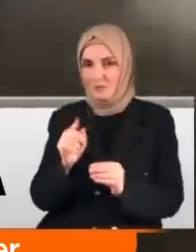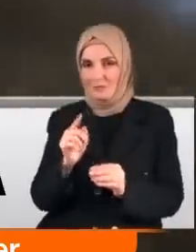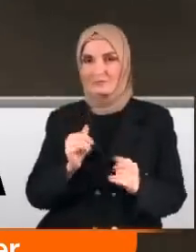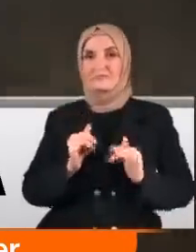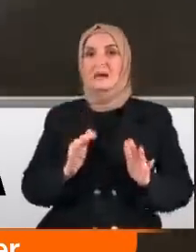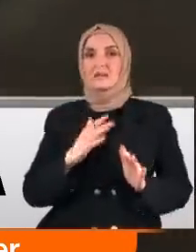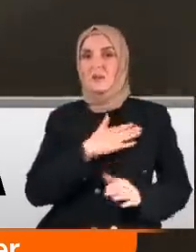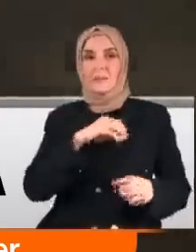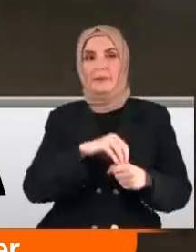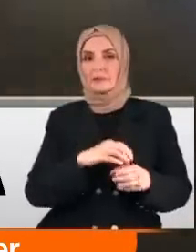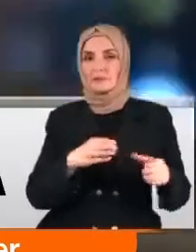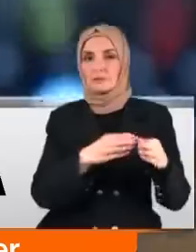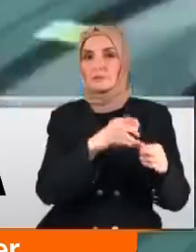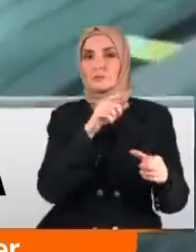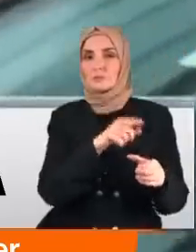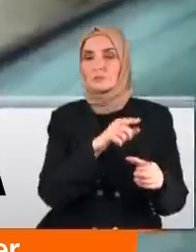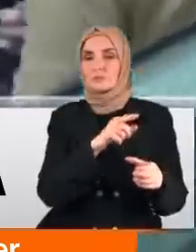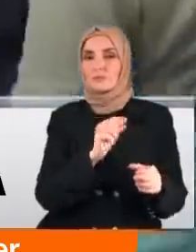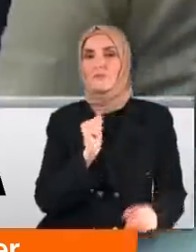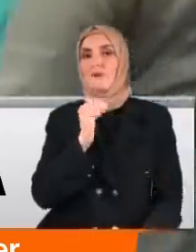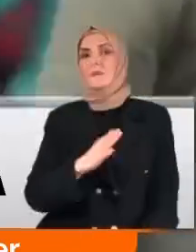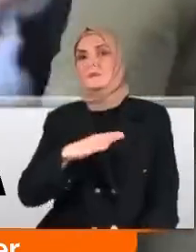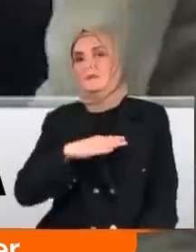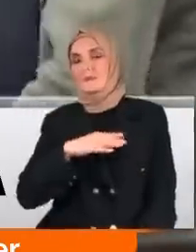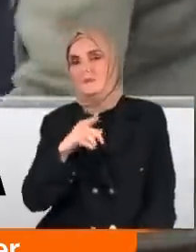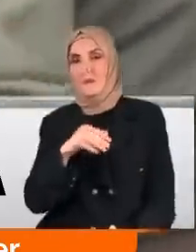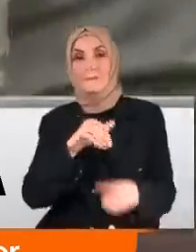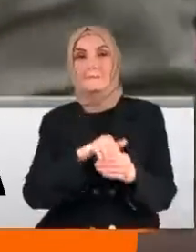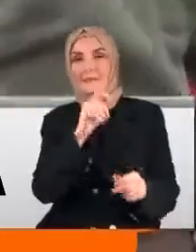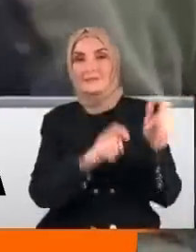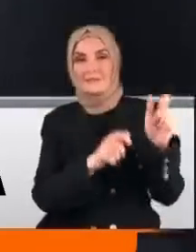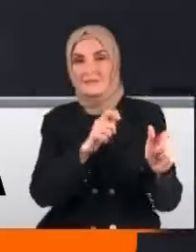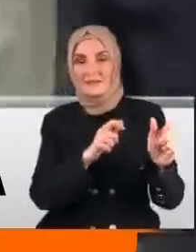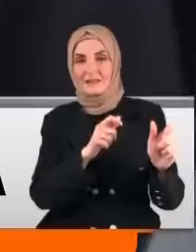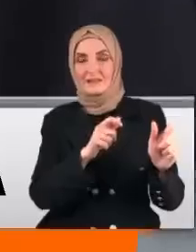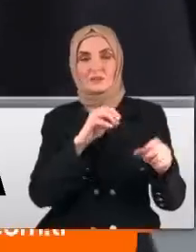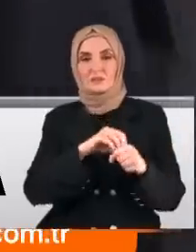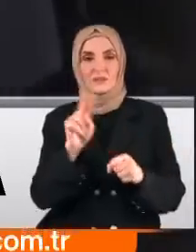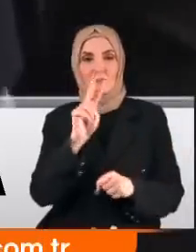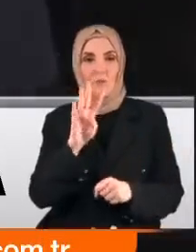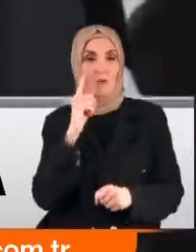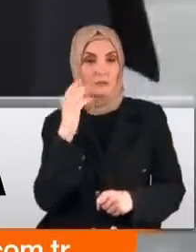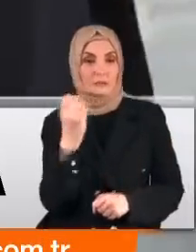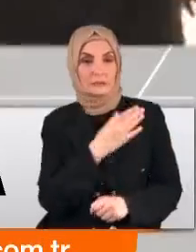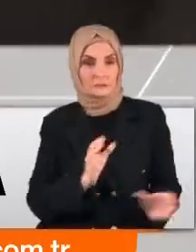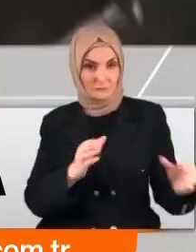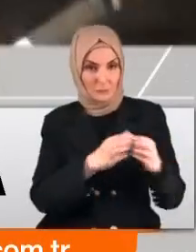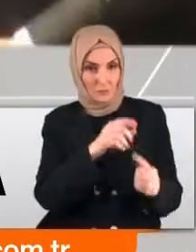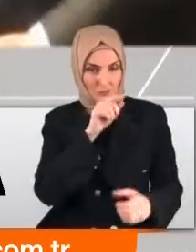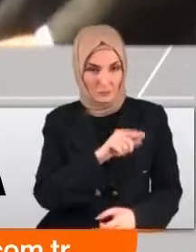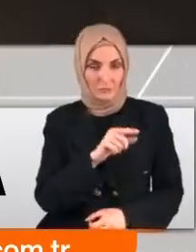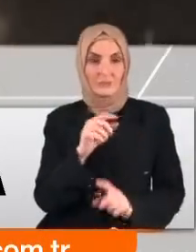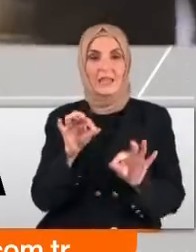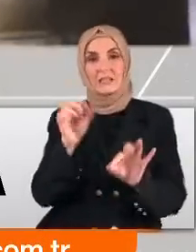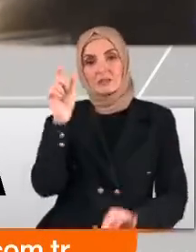iddiaya göre milletvekillerinden oluşan 24 kişilik bir grup harekete geçip Muharrem İnce'nin kapısını bile çaldı. Kim yapıyor